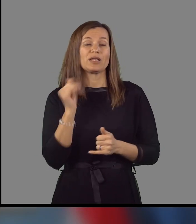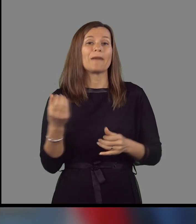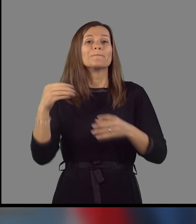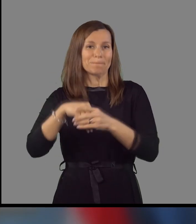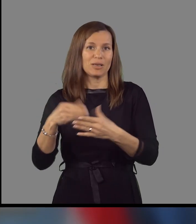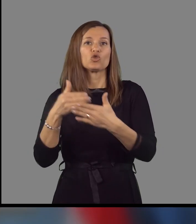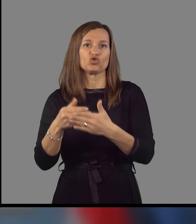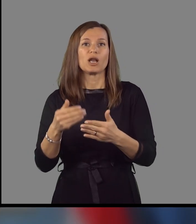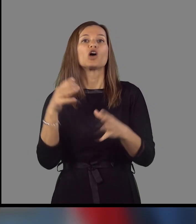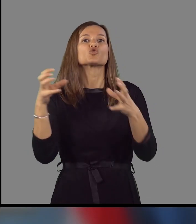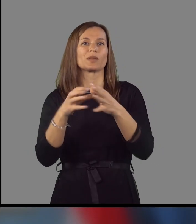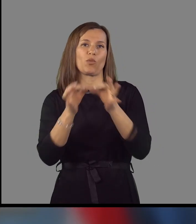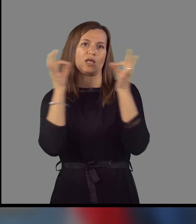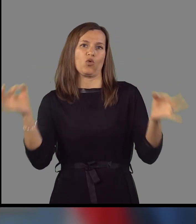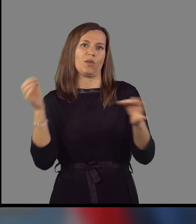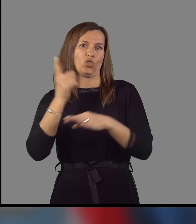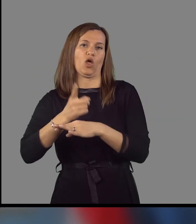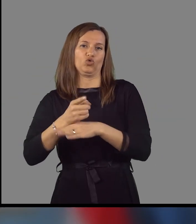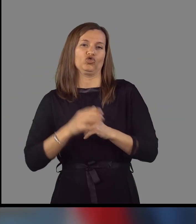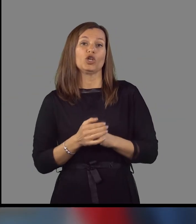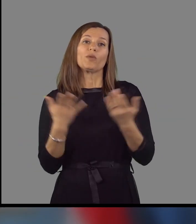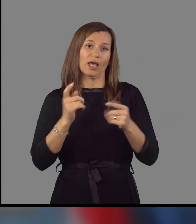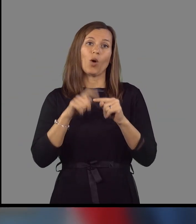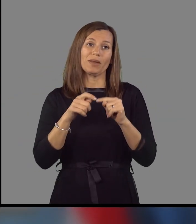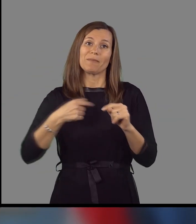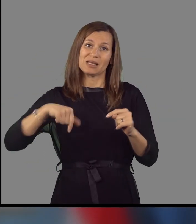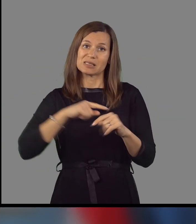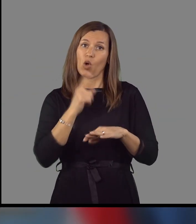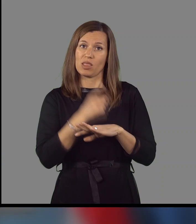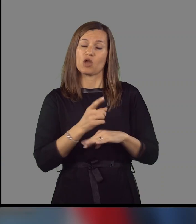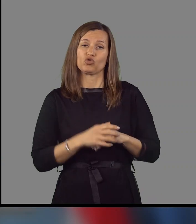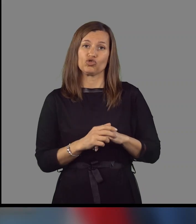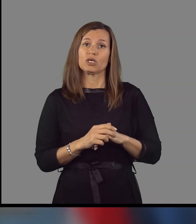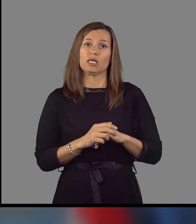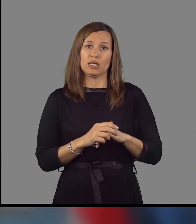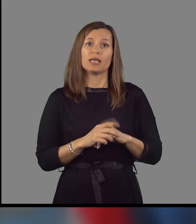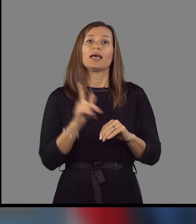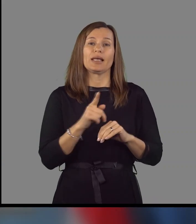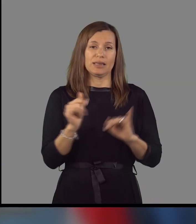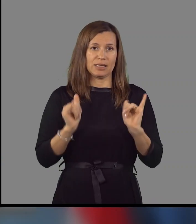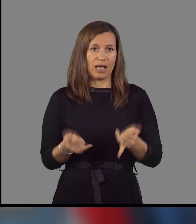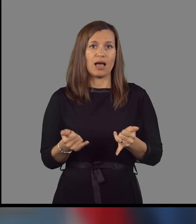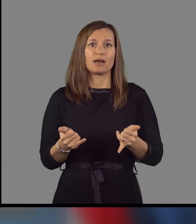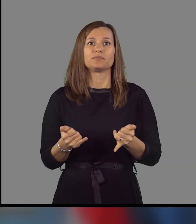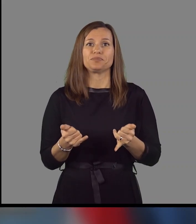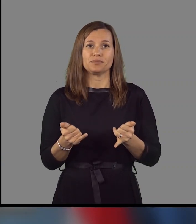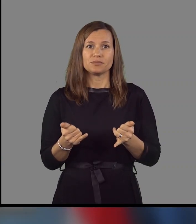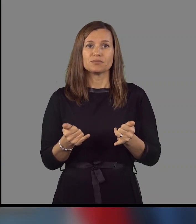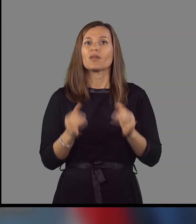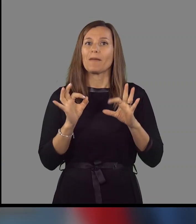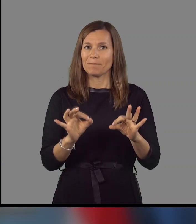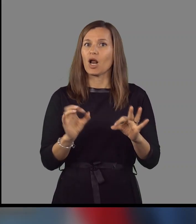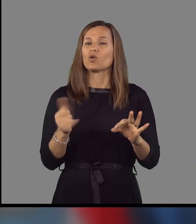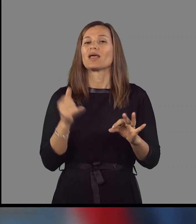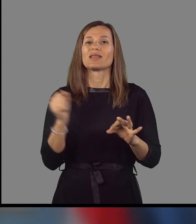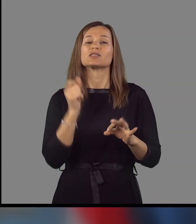Hvala za vprašanje. Da, Slovenija se je pridružila skupnemu javnemu naročilu, kar nekaj opreme smo naročili in